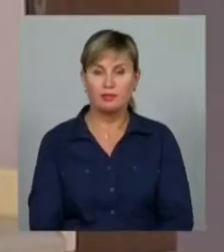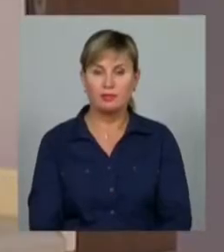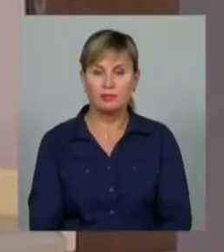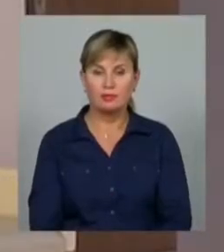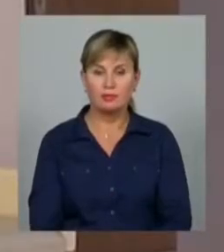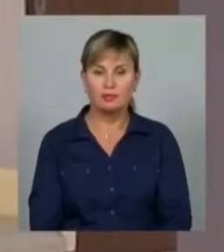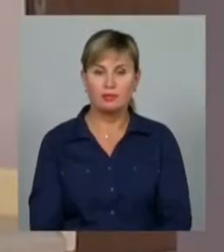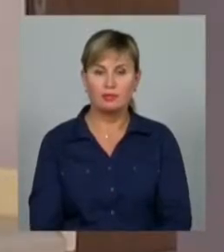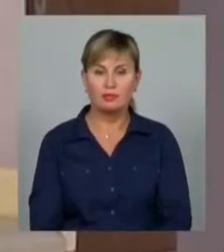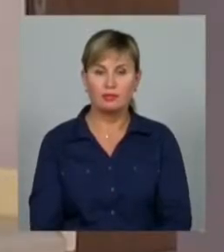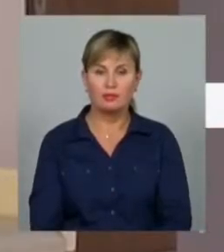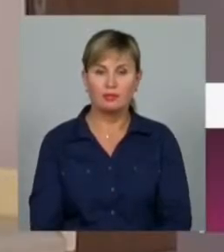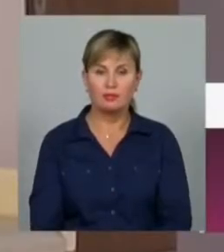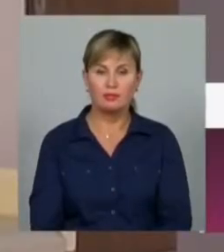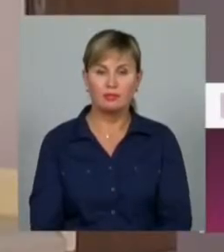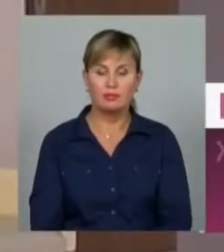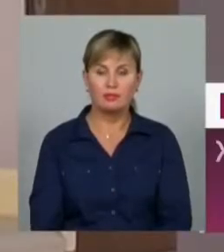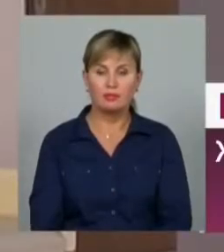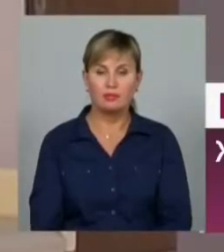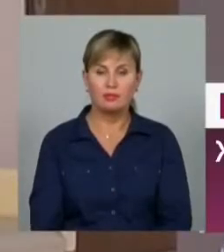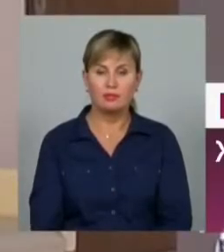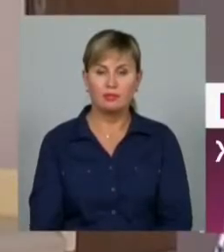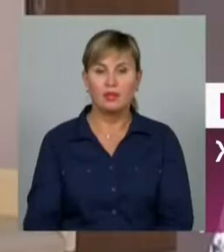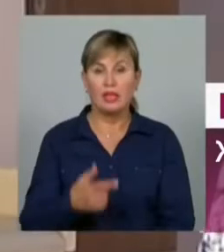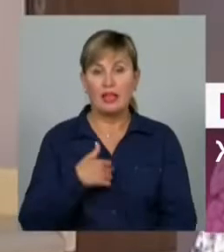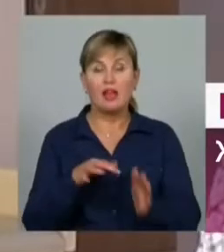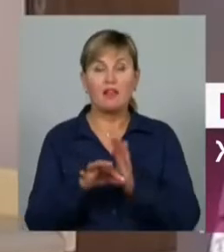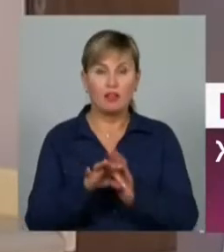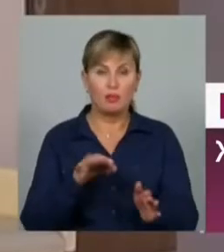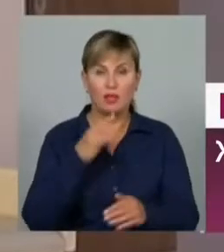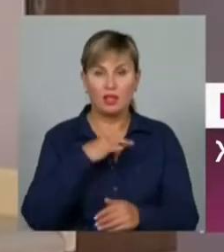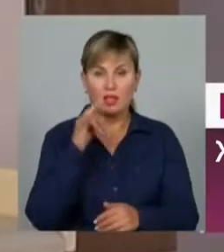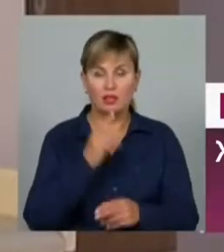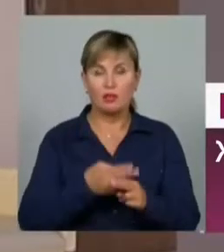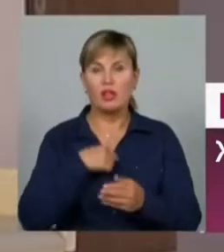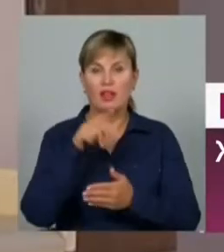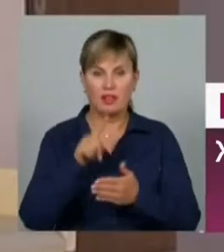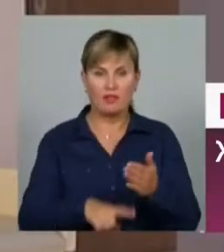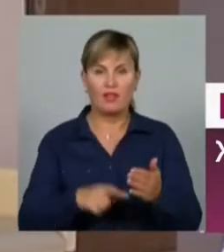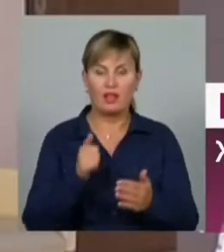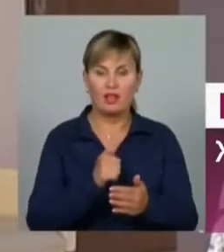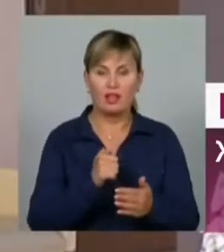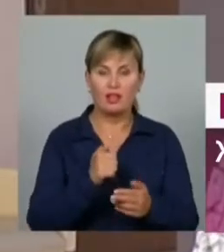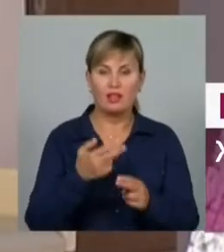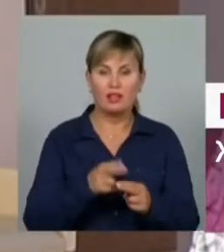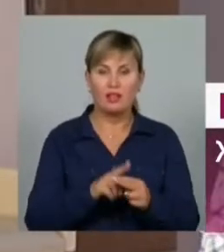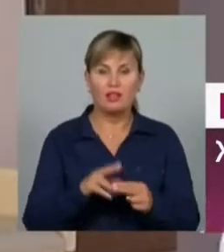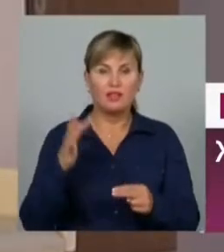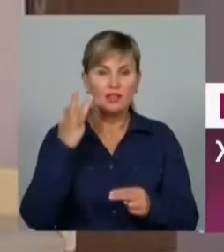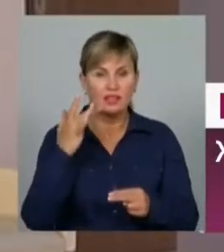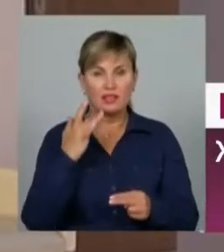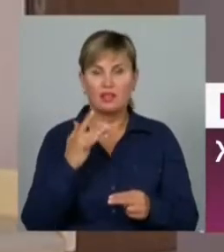акции как козла я выбрал к swag потому что я доверяю этой вакцине вакцинация это всегда